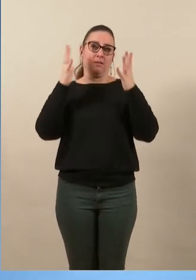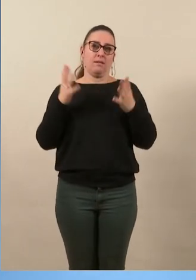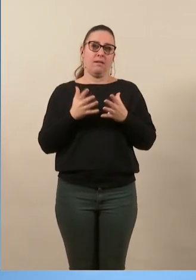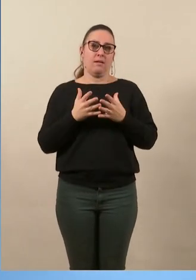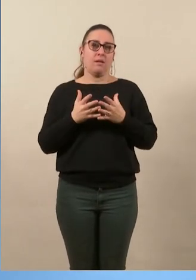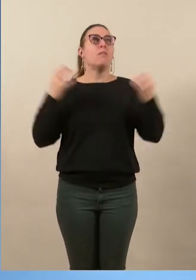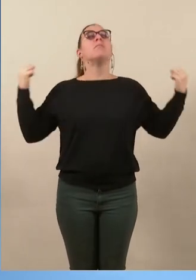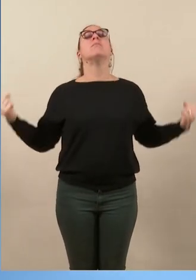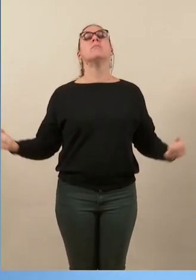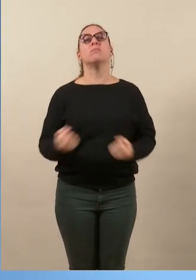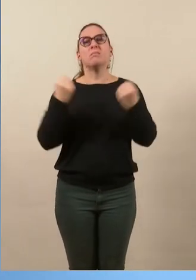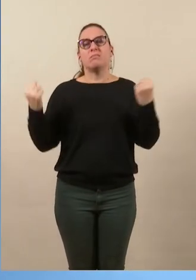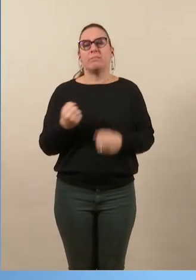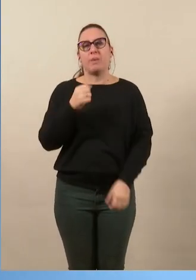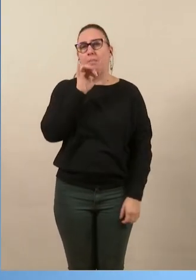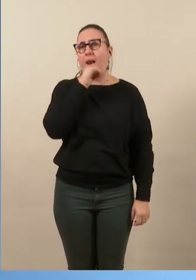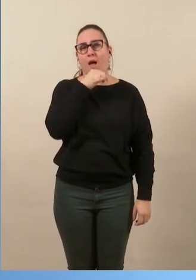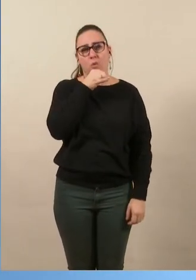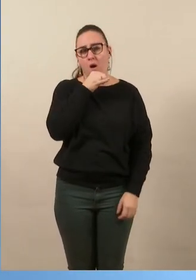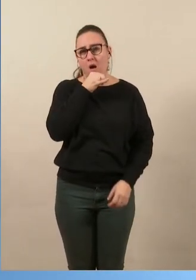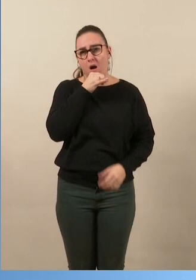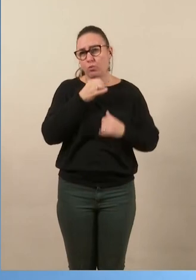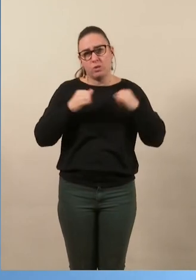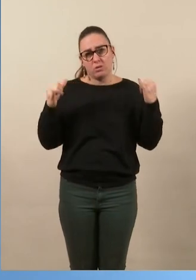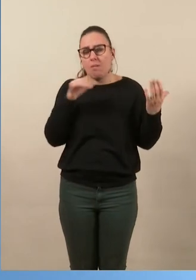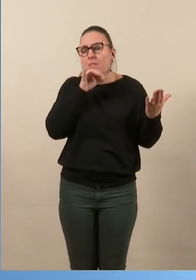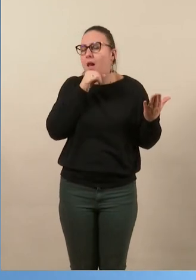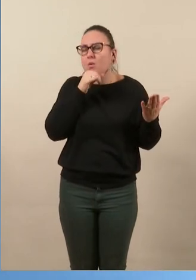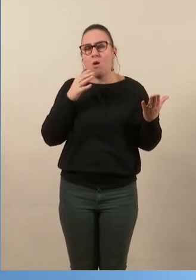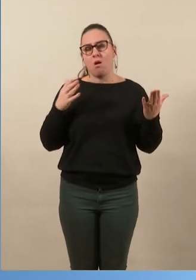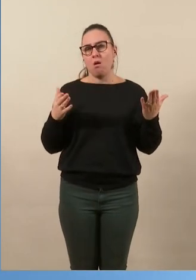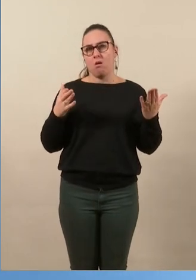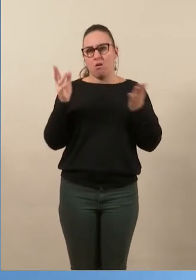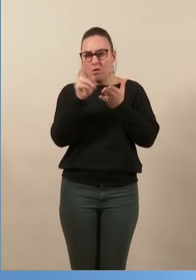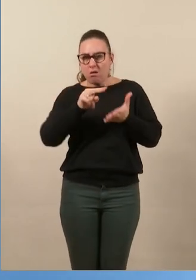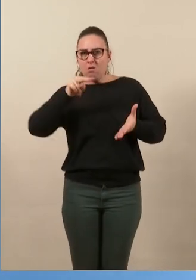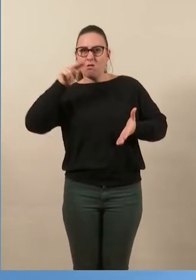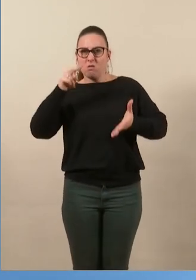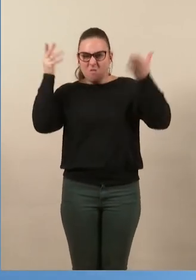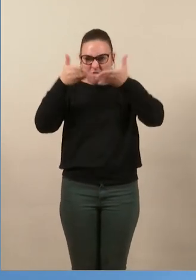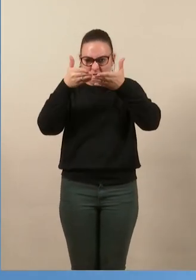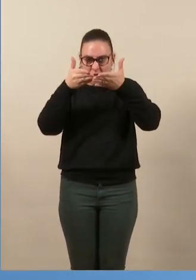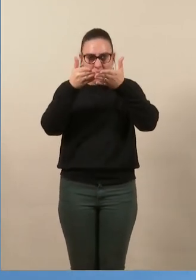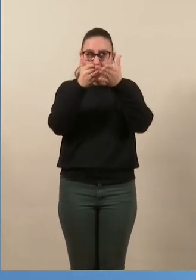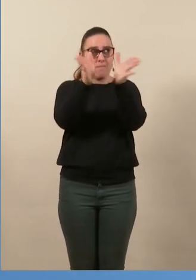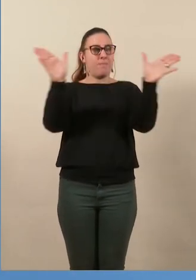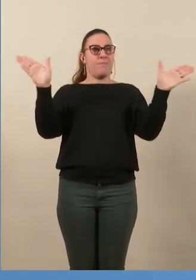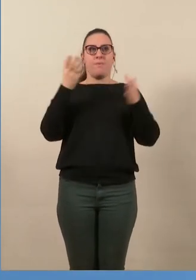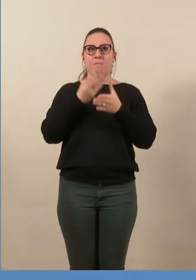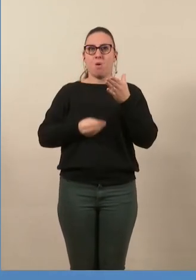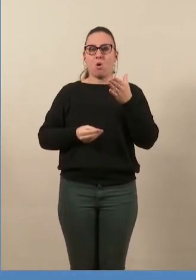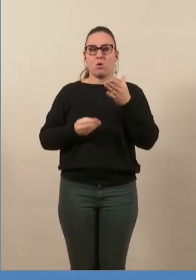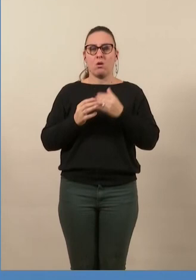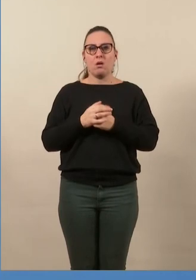une propagande grossi grossière il faut dire les choses comme elles sont avec une vision extrêmement restreinte des des